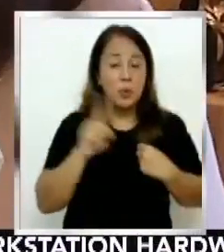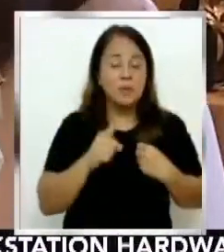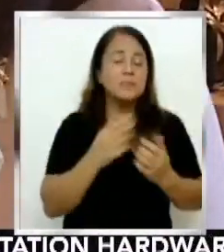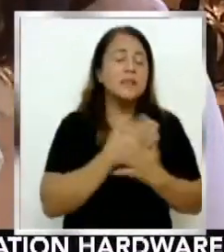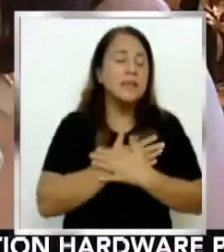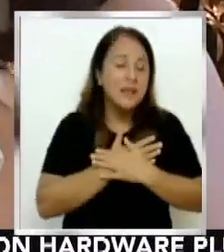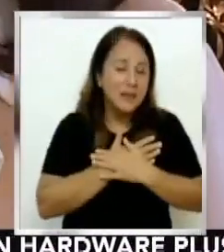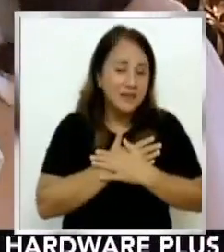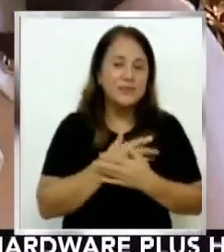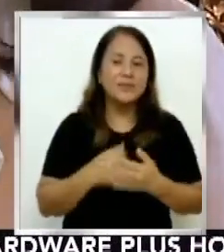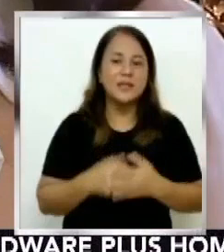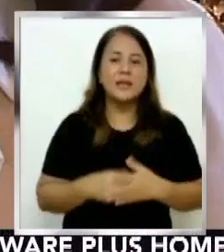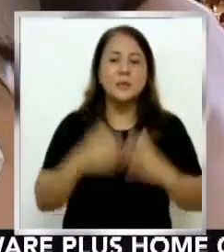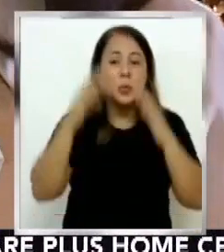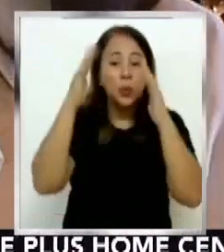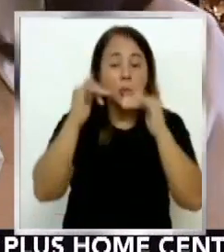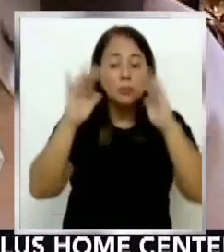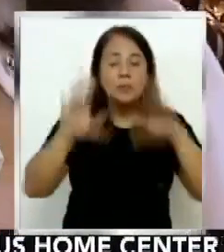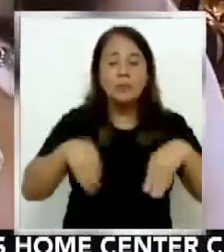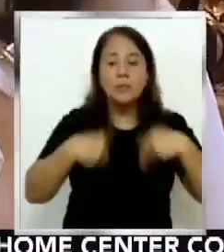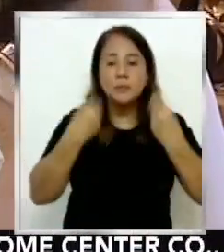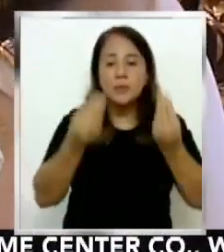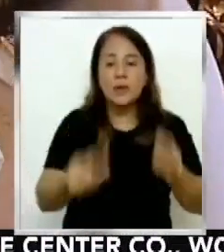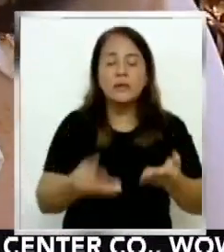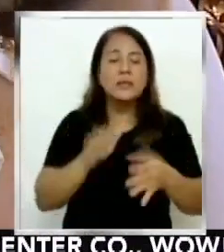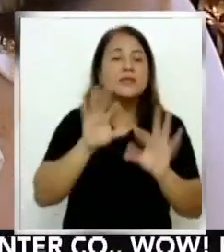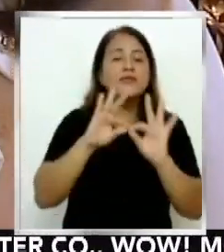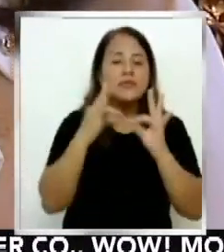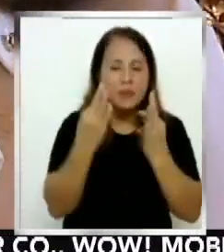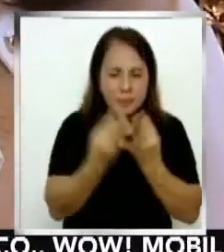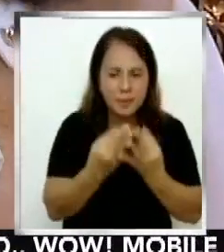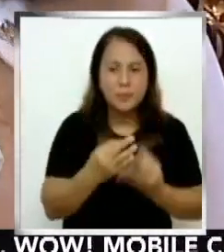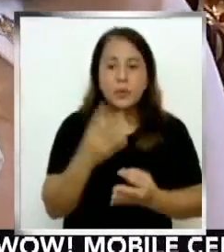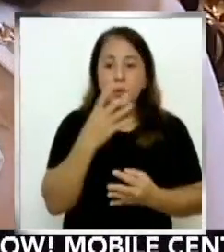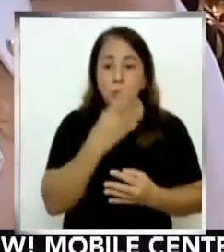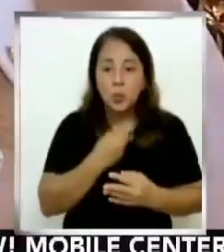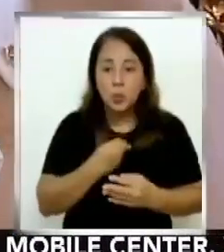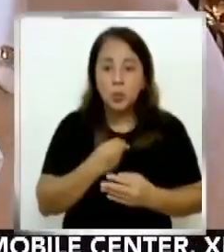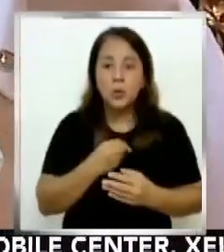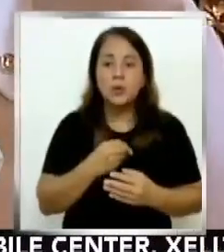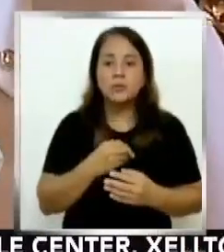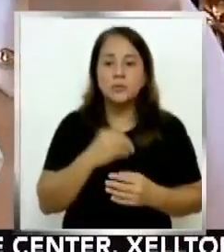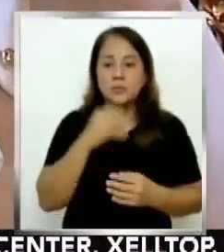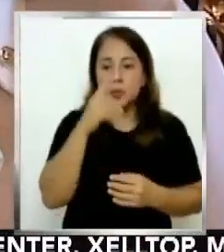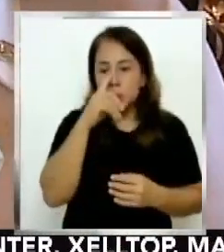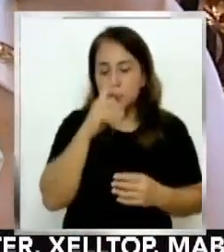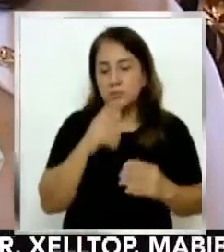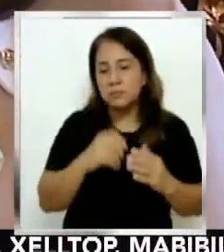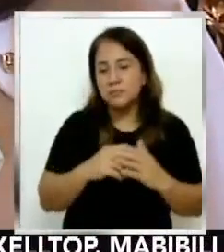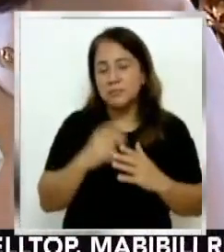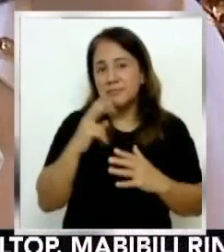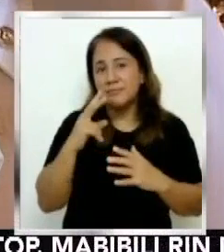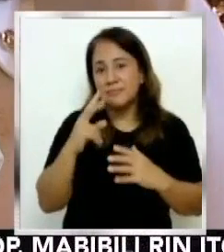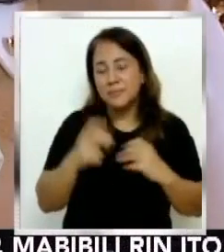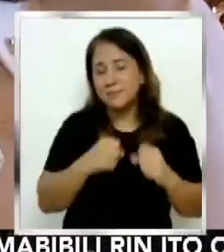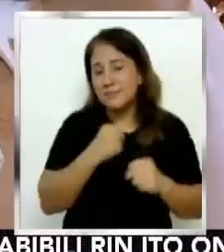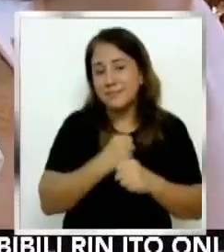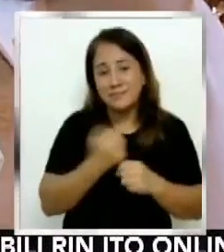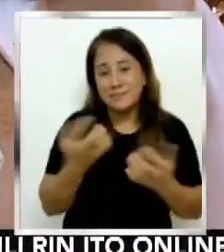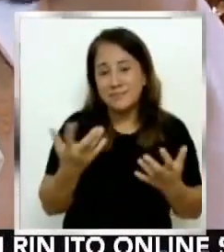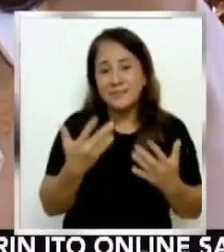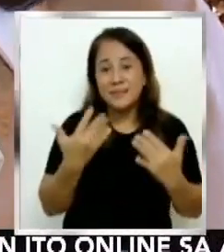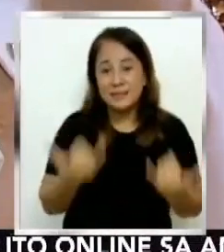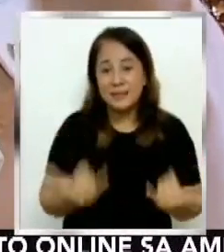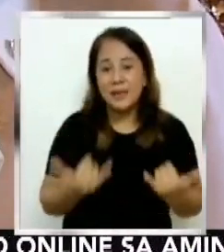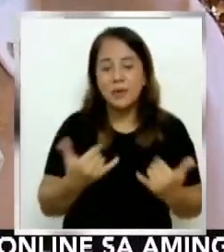ng pamilya at lalong-lalo na po ang prayers nila, no? So today, that's what we're celebrating for, healing and